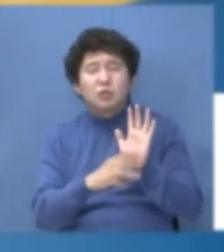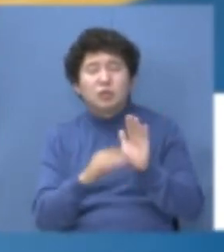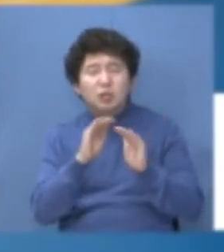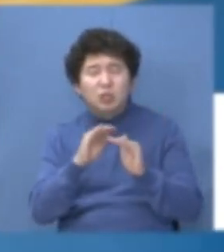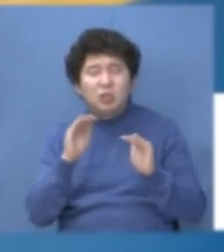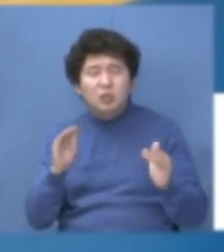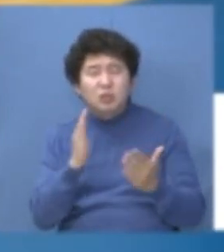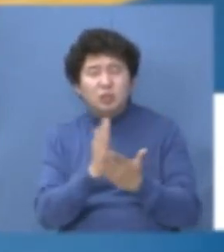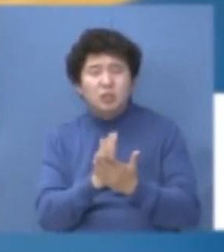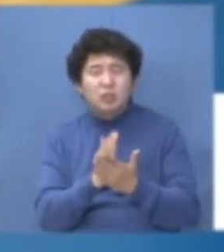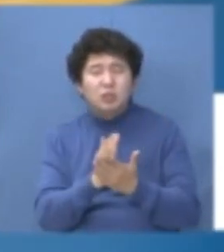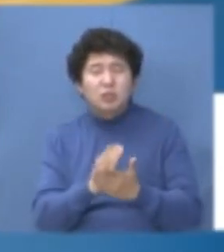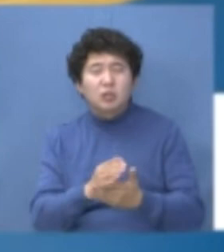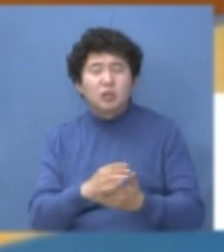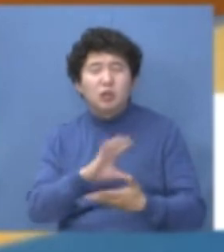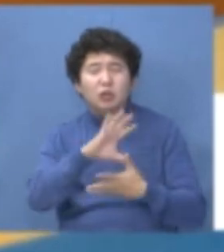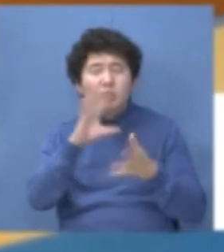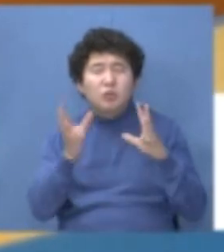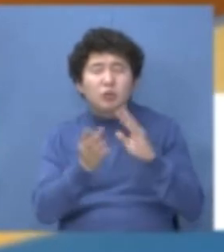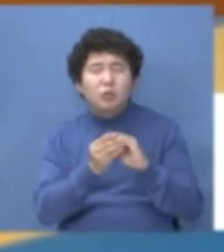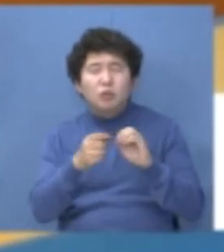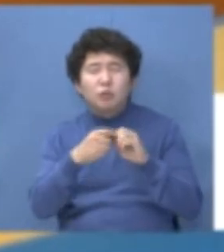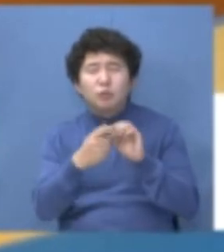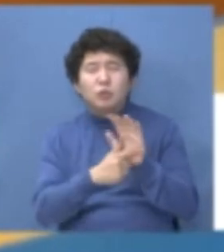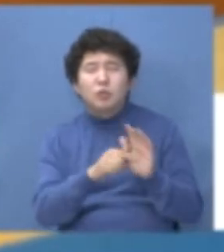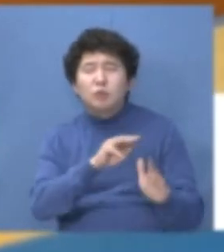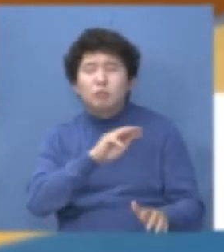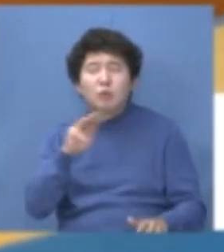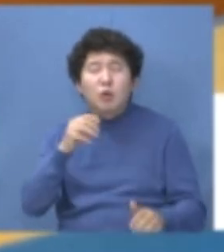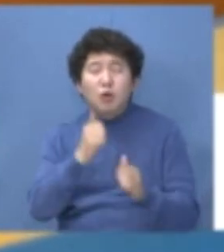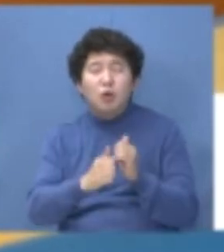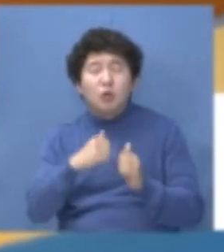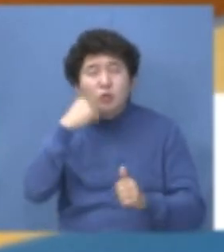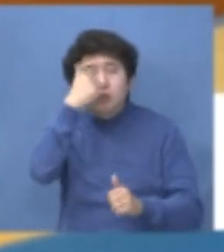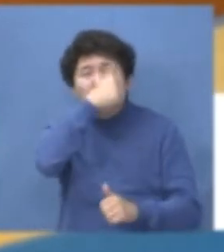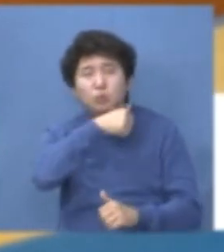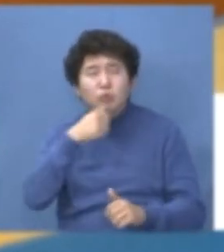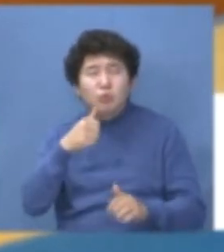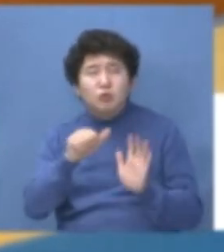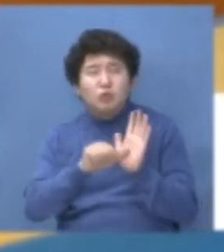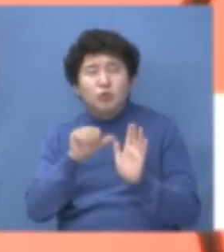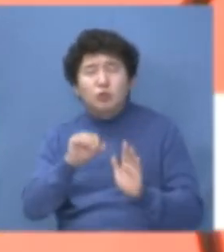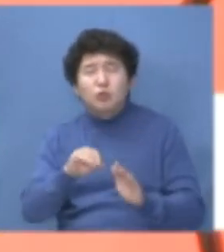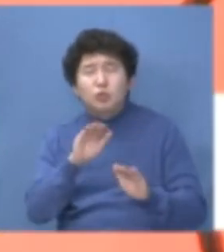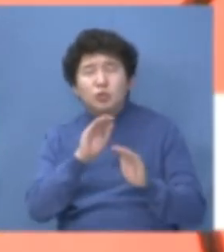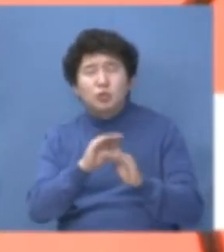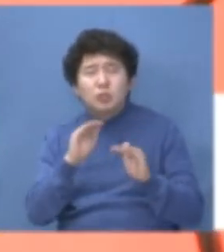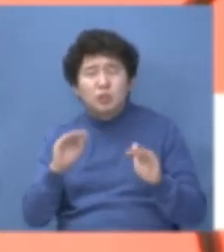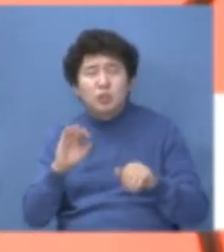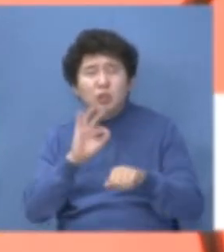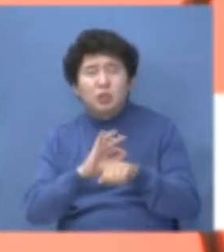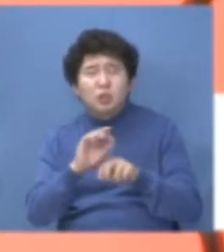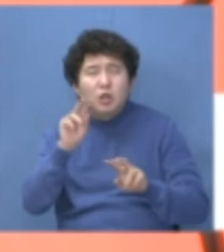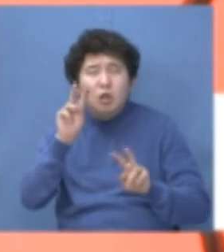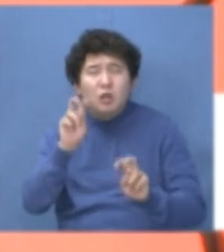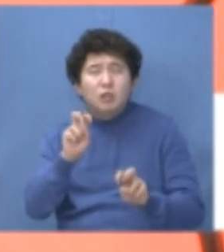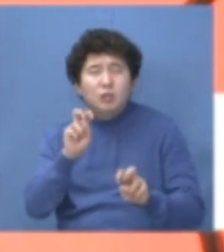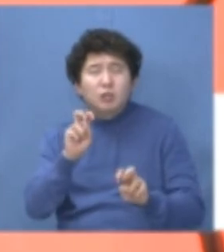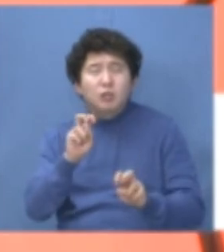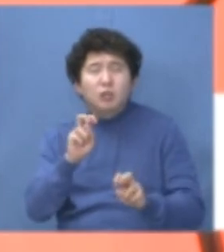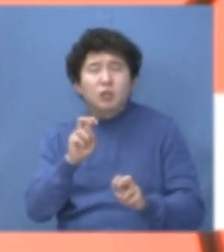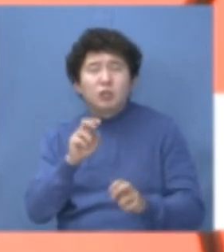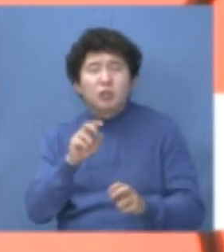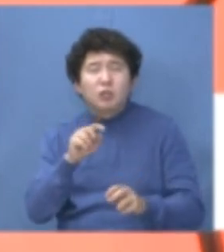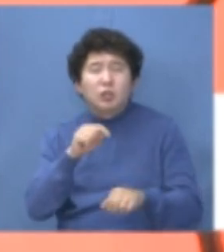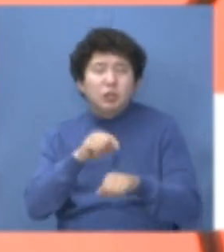шалдыққан 17 миллион бүлдіршін тіркелген. Жыл сайын 6 мың баладан осындай ауру анықталады. Ал дүниеге келген әрбір мың нәрестенің арасында